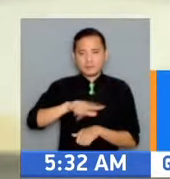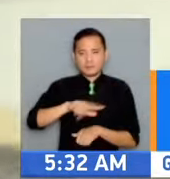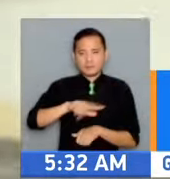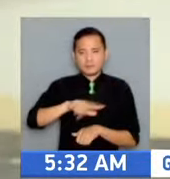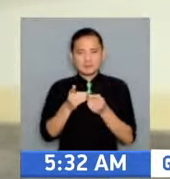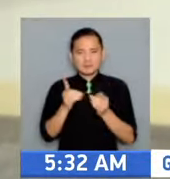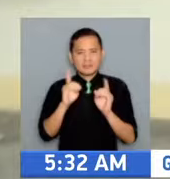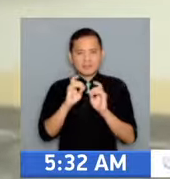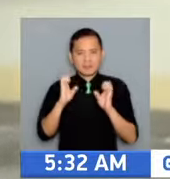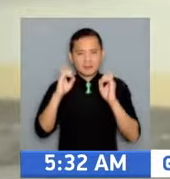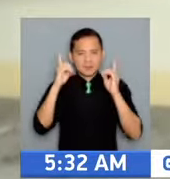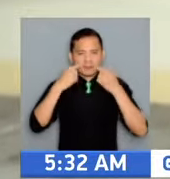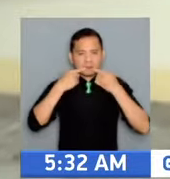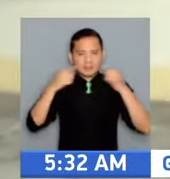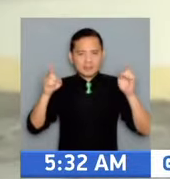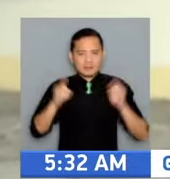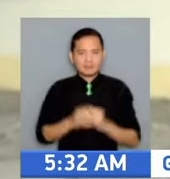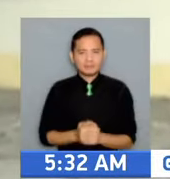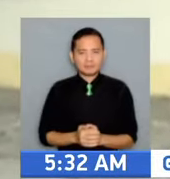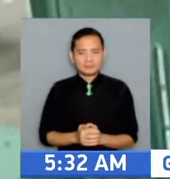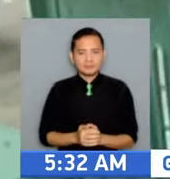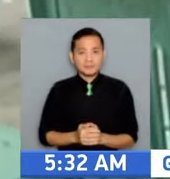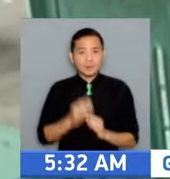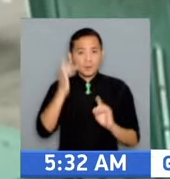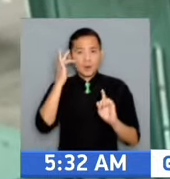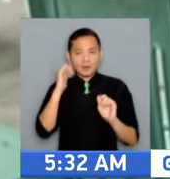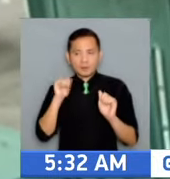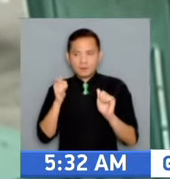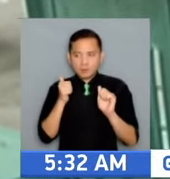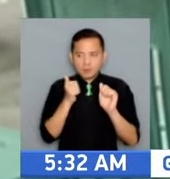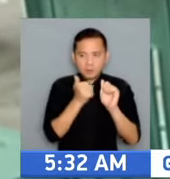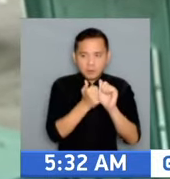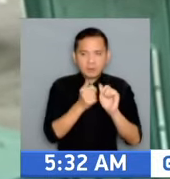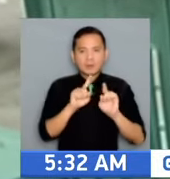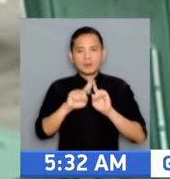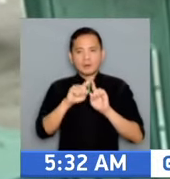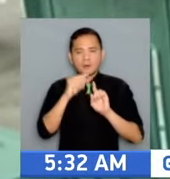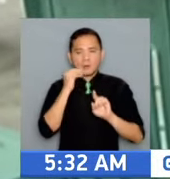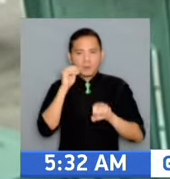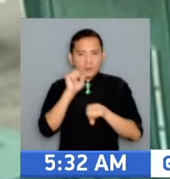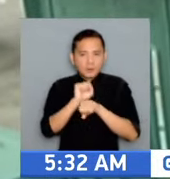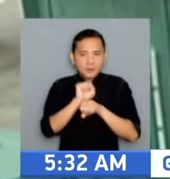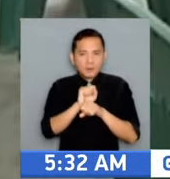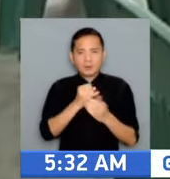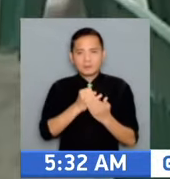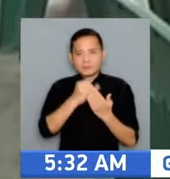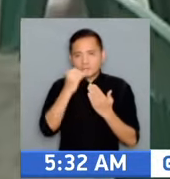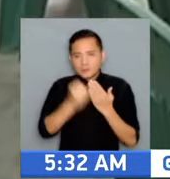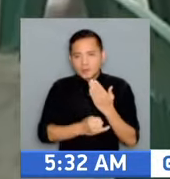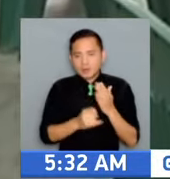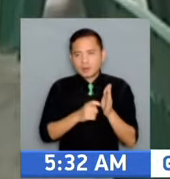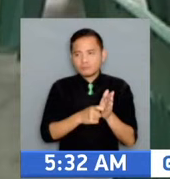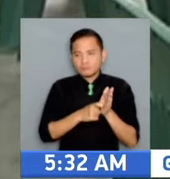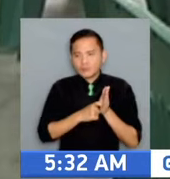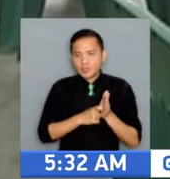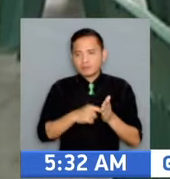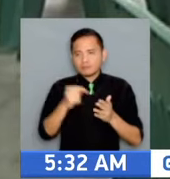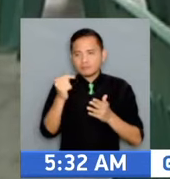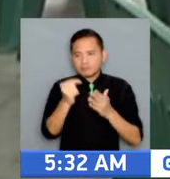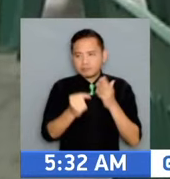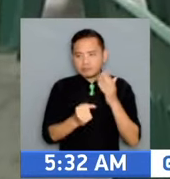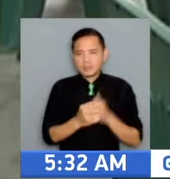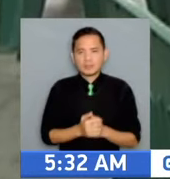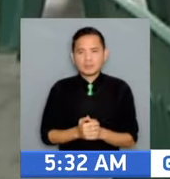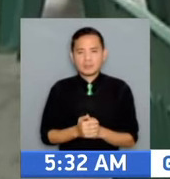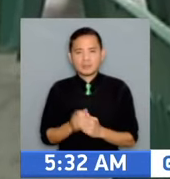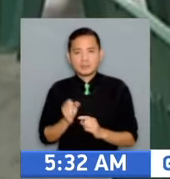makumpleto ng mga estudyante ang kanilang assignments, projects at iba pang requirement. Hindi required ang teaching at non-teaching staff sa mga public school